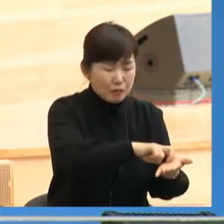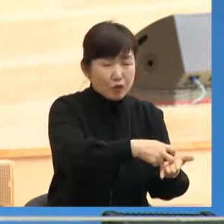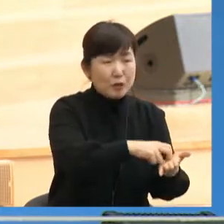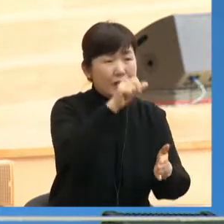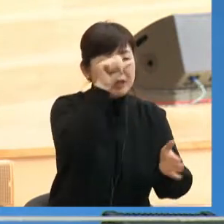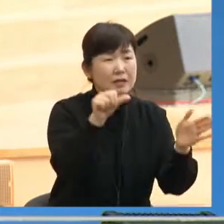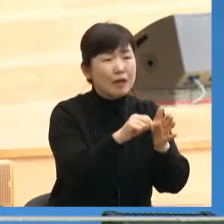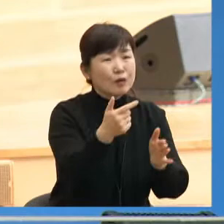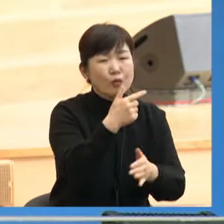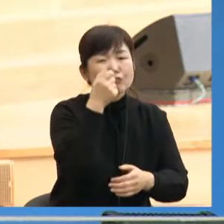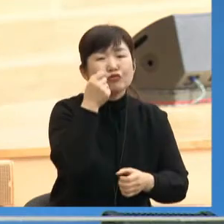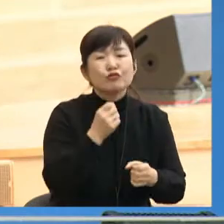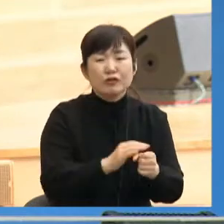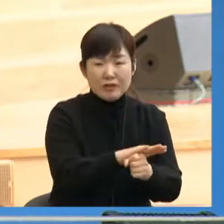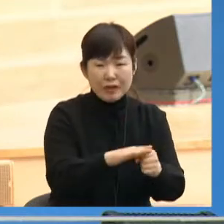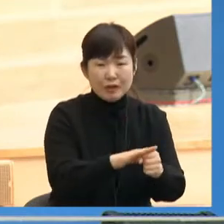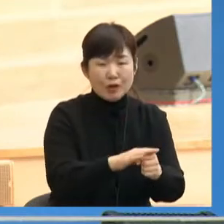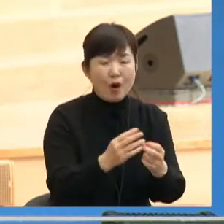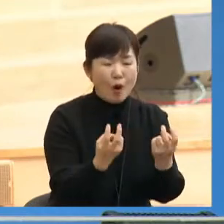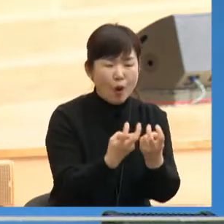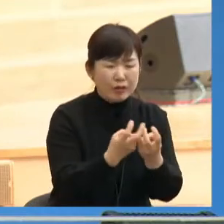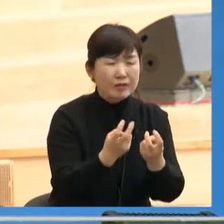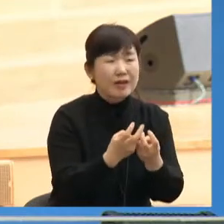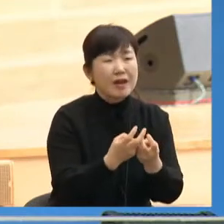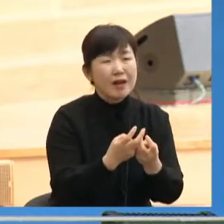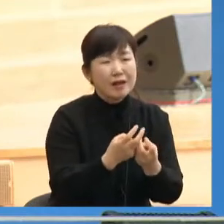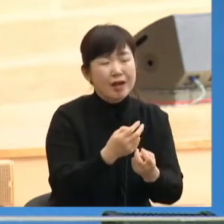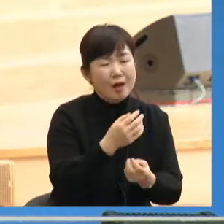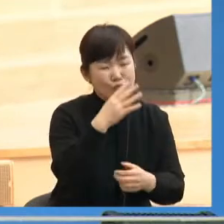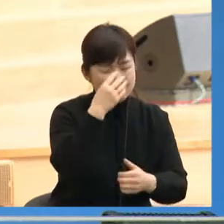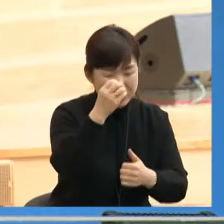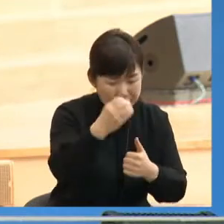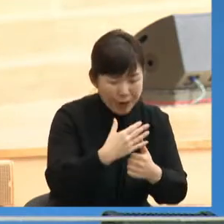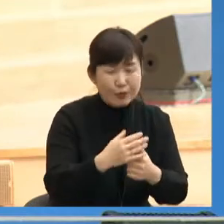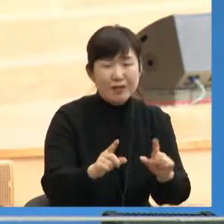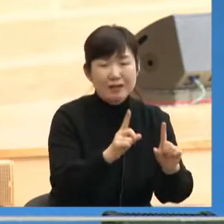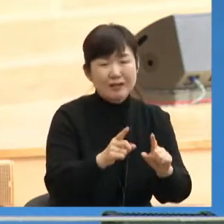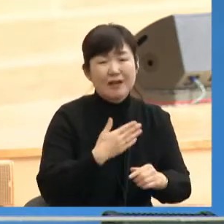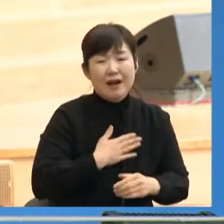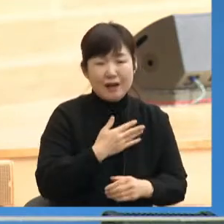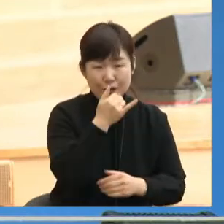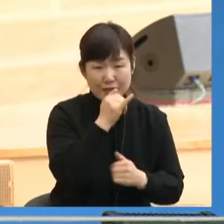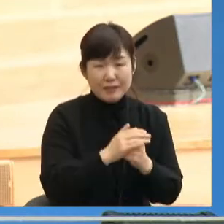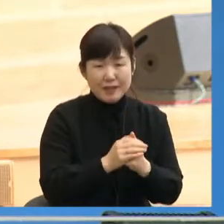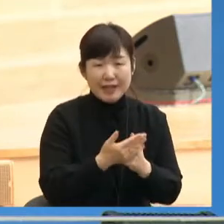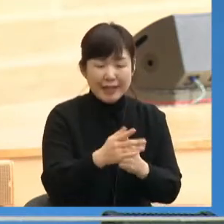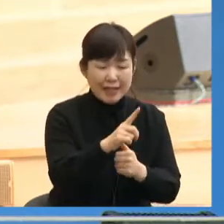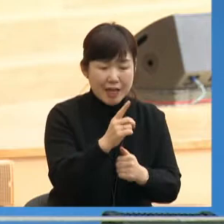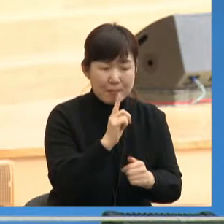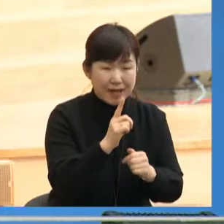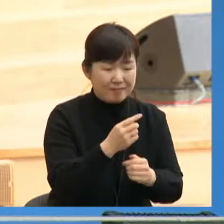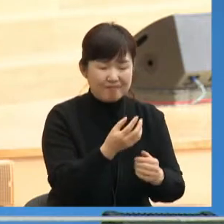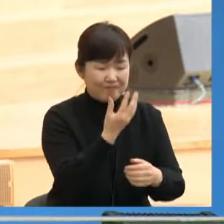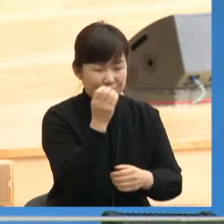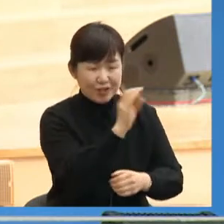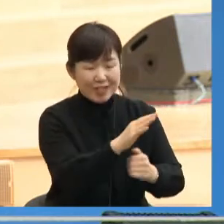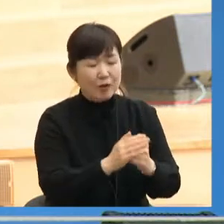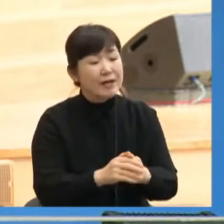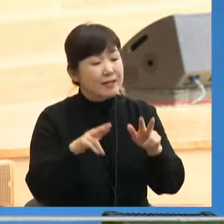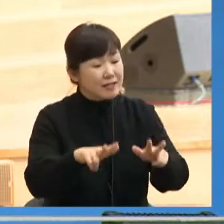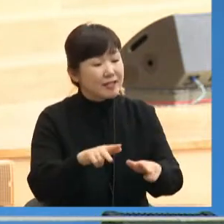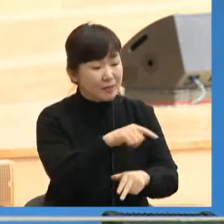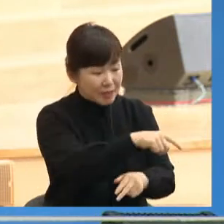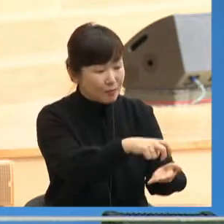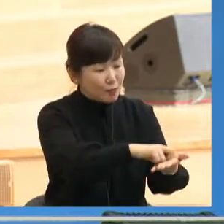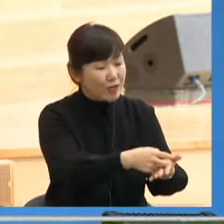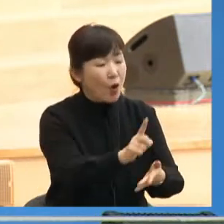인생을 살았는지, 어떤 취급을 받고 그 인생을 살았는지 우리는 알 수 있습니다. 그런데 그 말을 무시하고 다윗이 뭐라고 합니까? 지금 그가